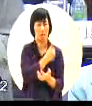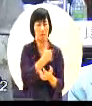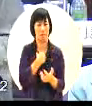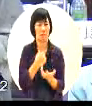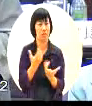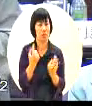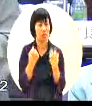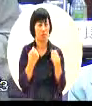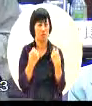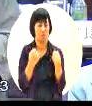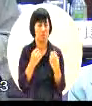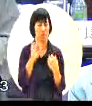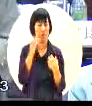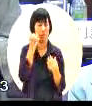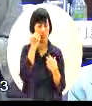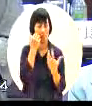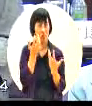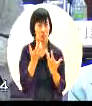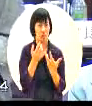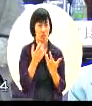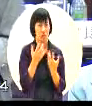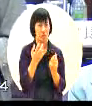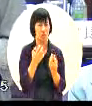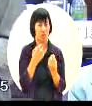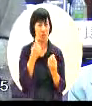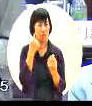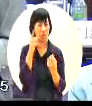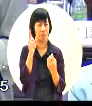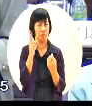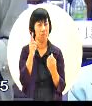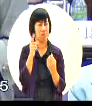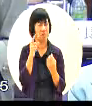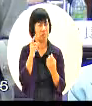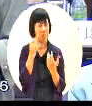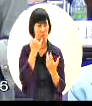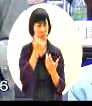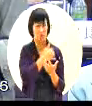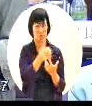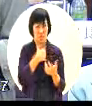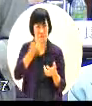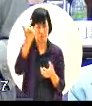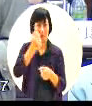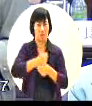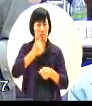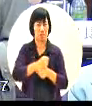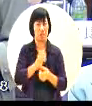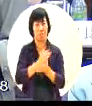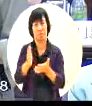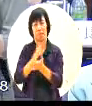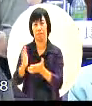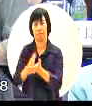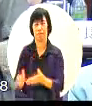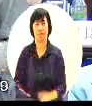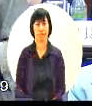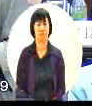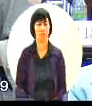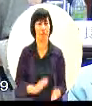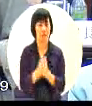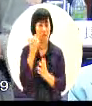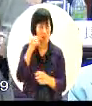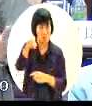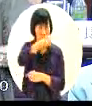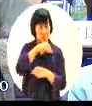古翁迁徙也未共补偿遐，阮真紧会来处理。啊，伫即个所在，因为计